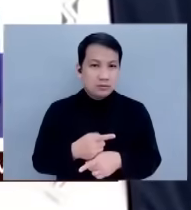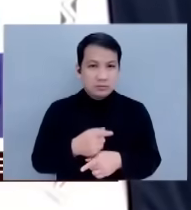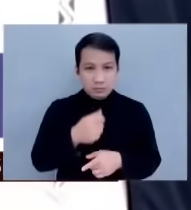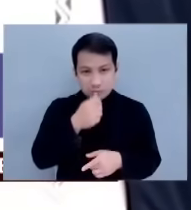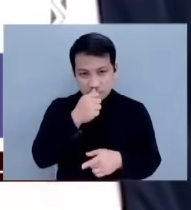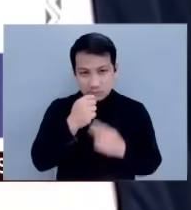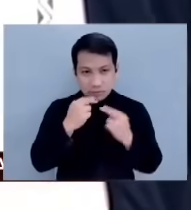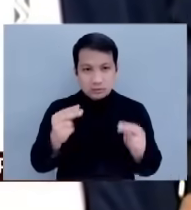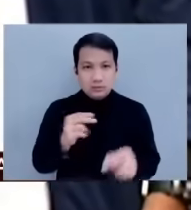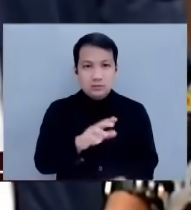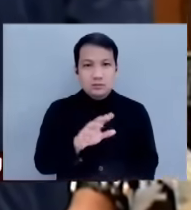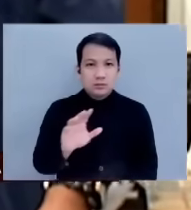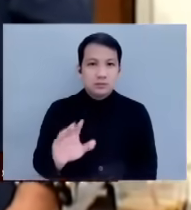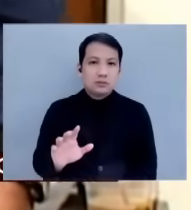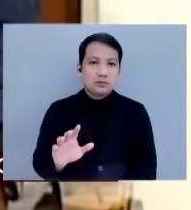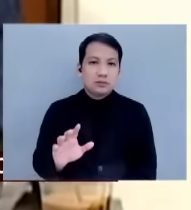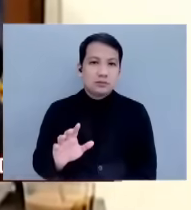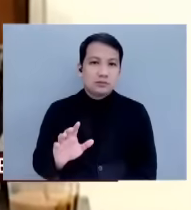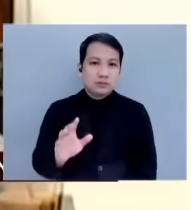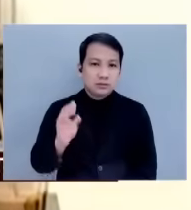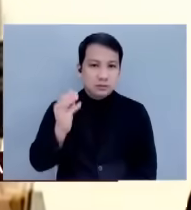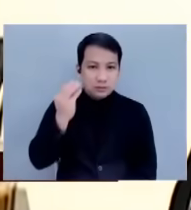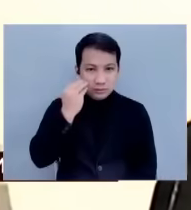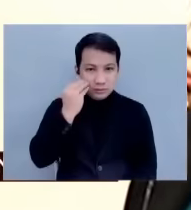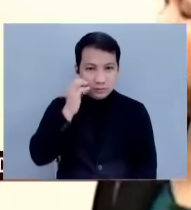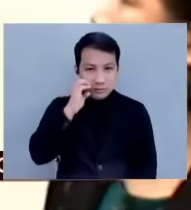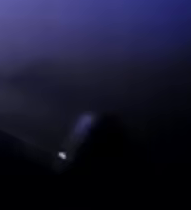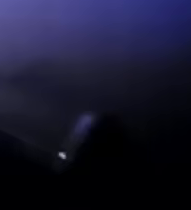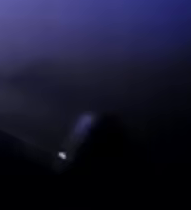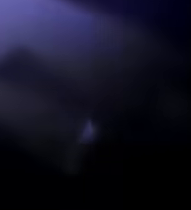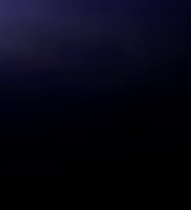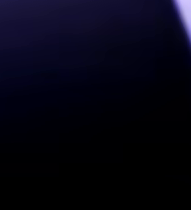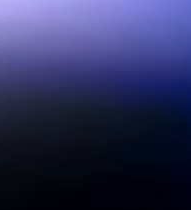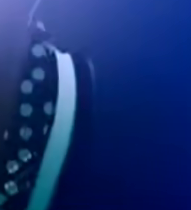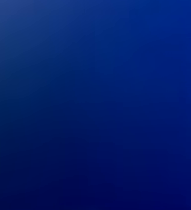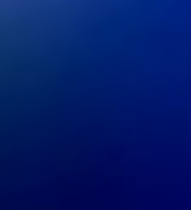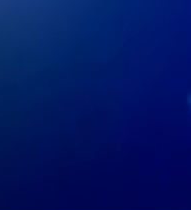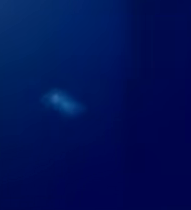Nagbabalita mula sa frontline, Marian Enriquez, News 5.